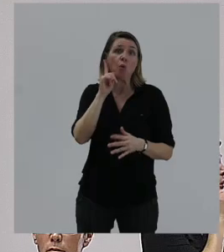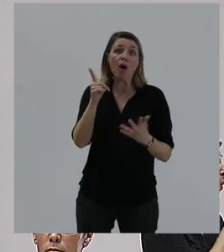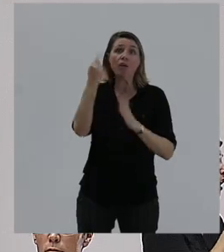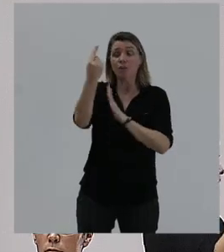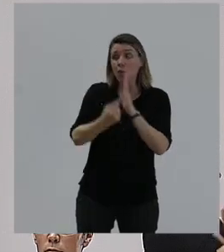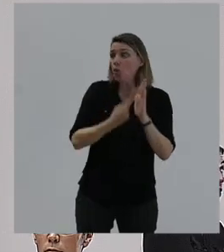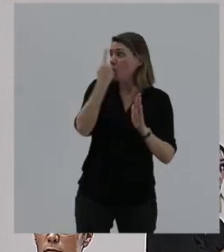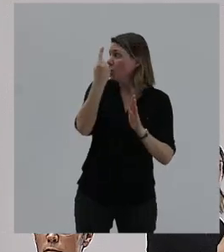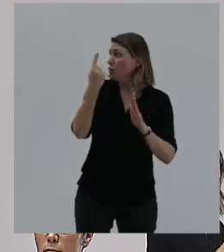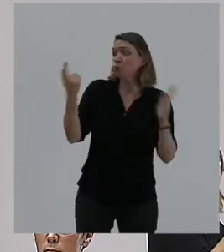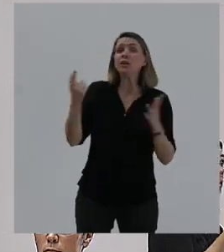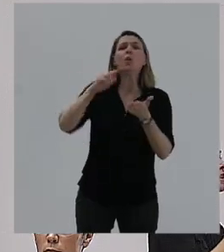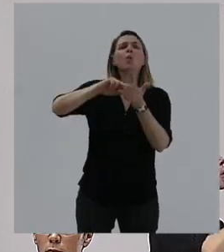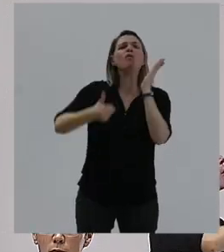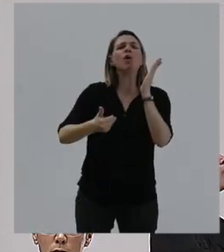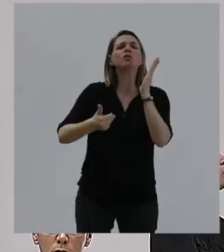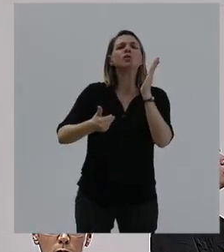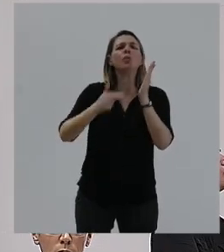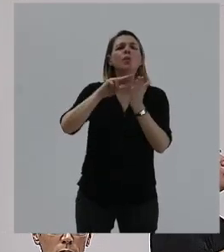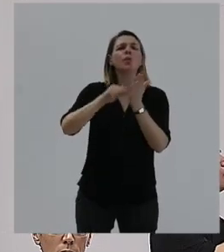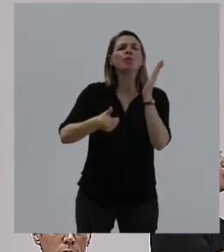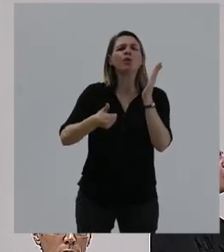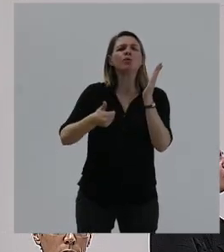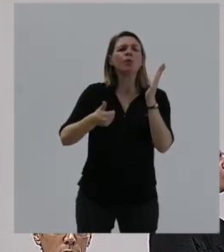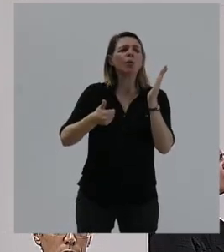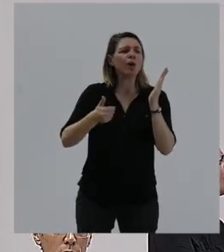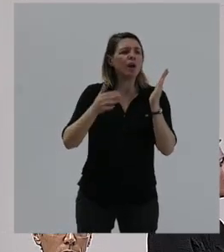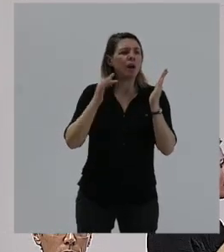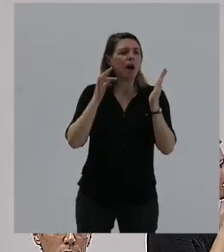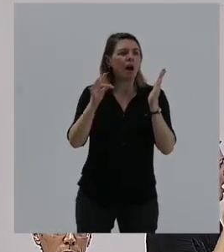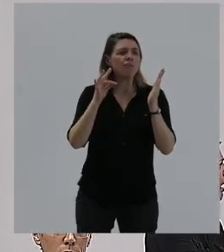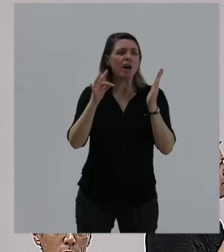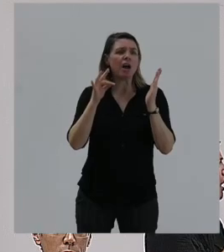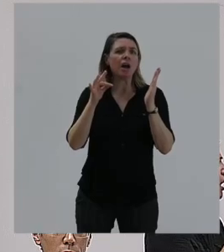reconduit la convention d'affermage des